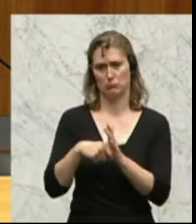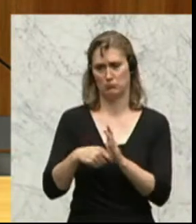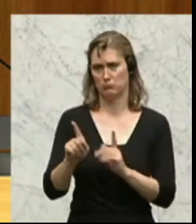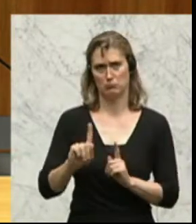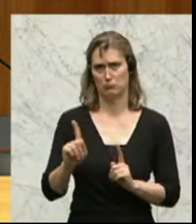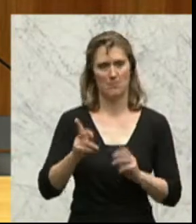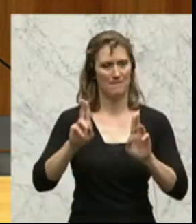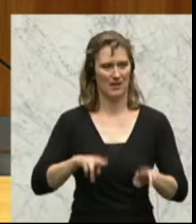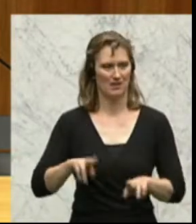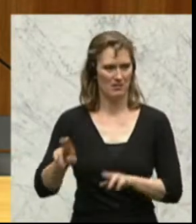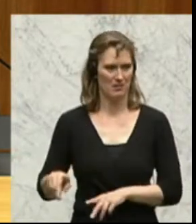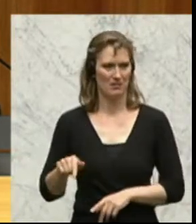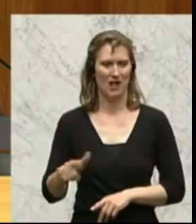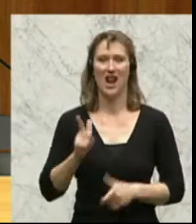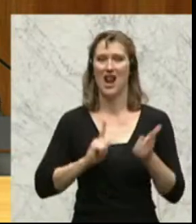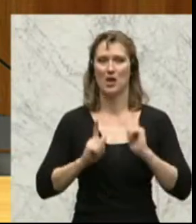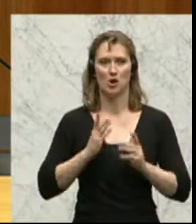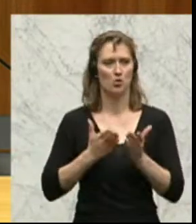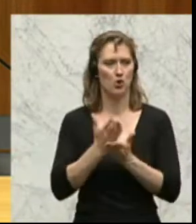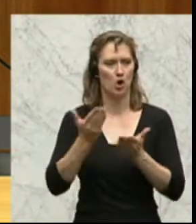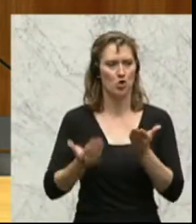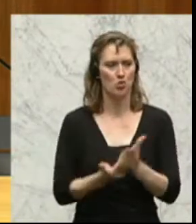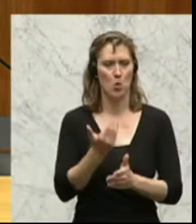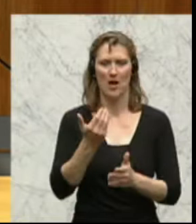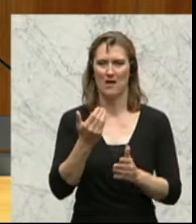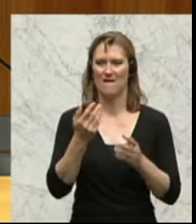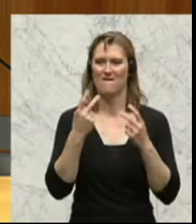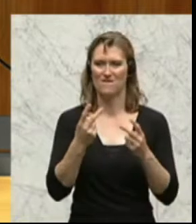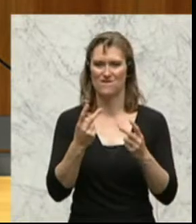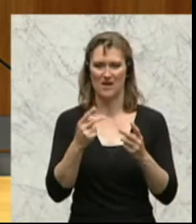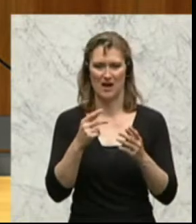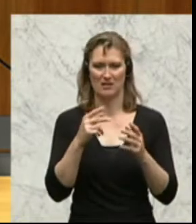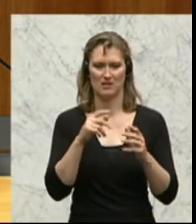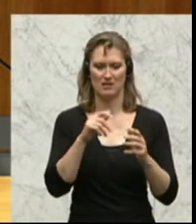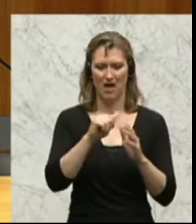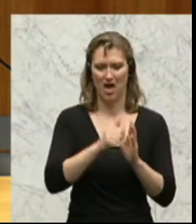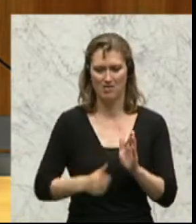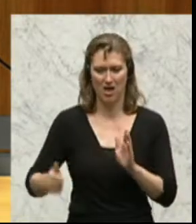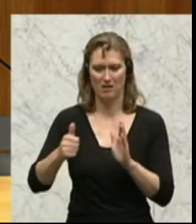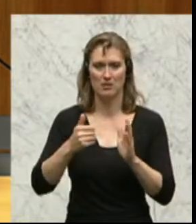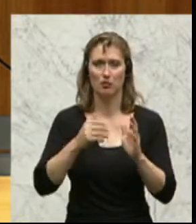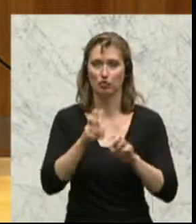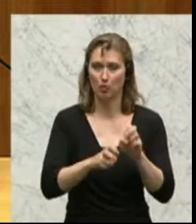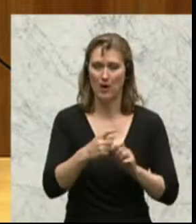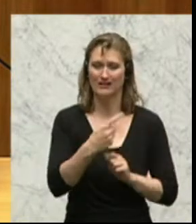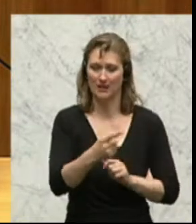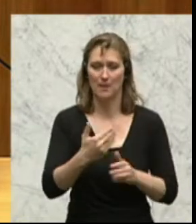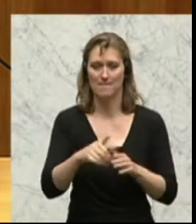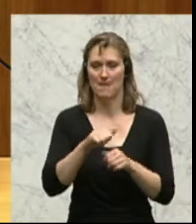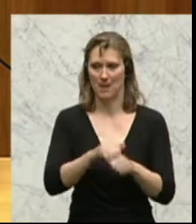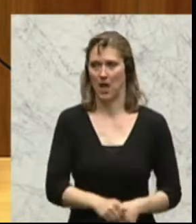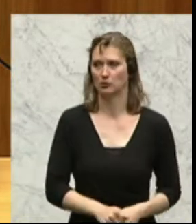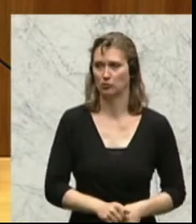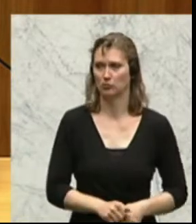leider kommt es durch die Neufeststellung der Einheitswerte zu wesentlichen steuerlichen Mehrbelastungen. Das heißt in der Folge auch